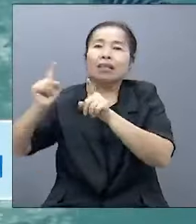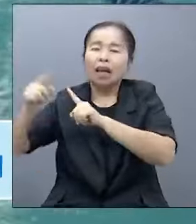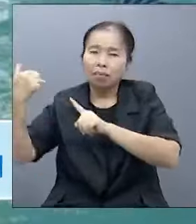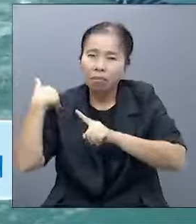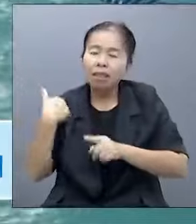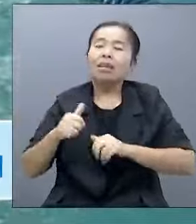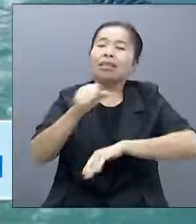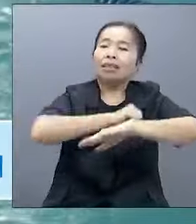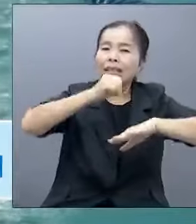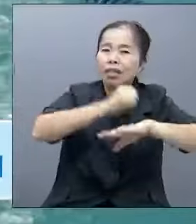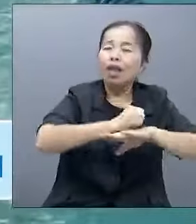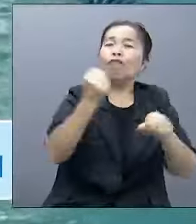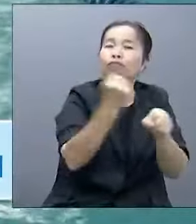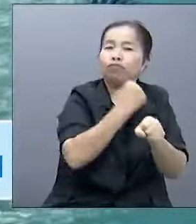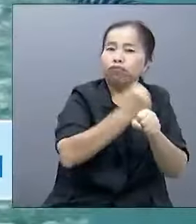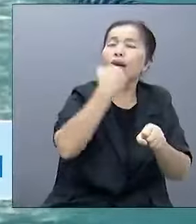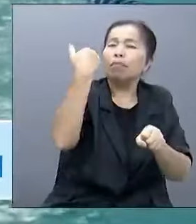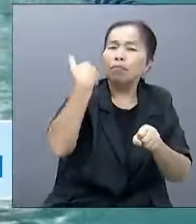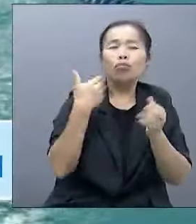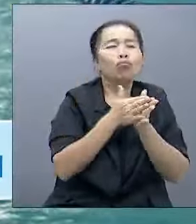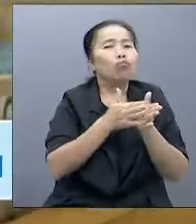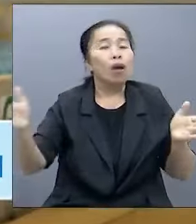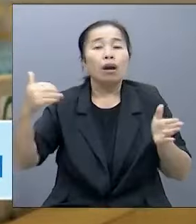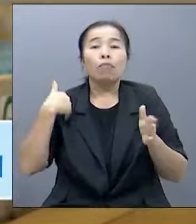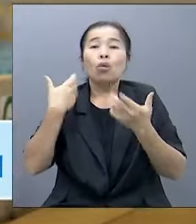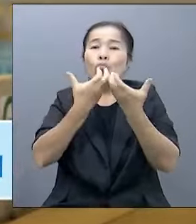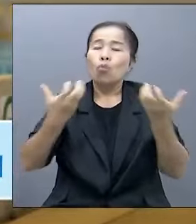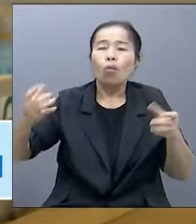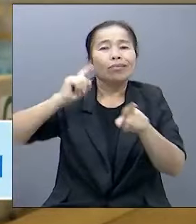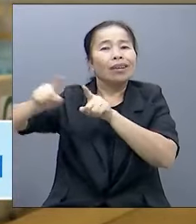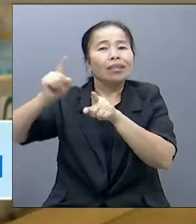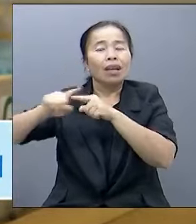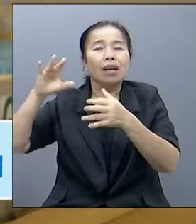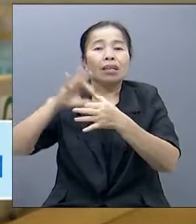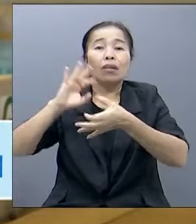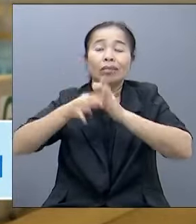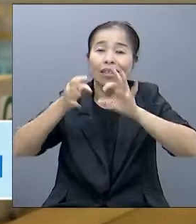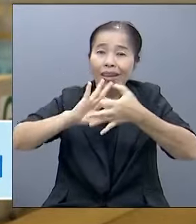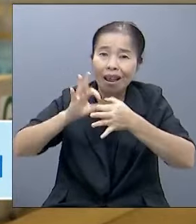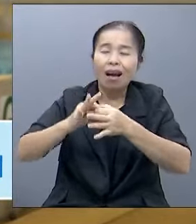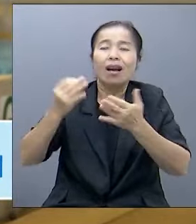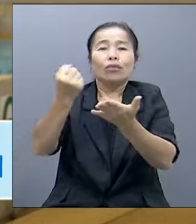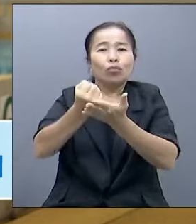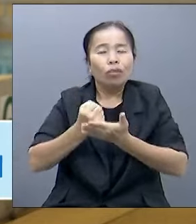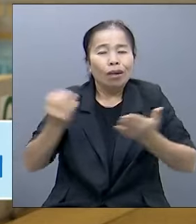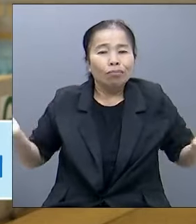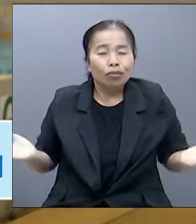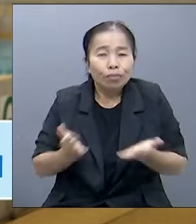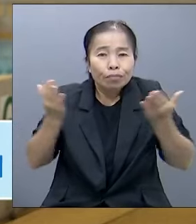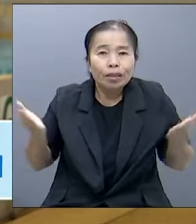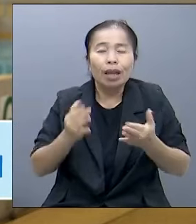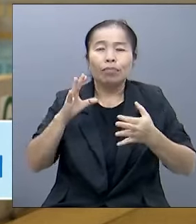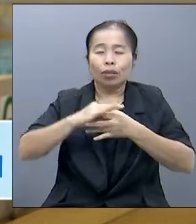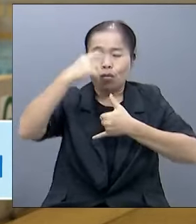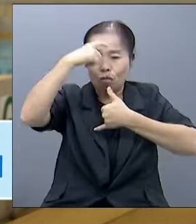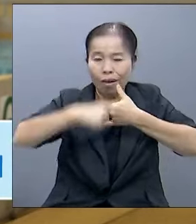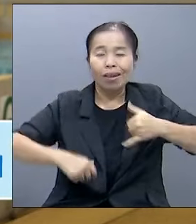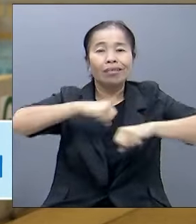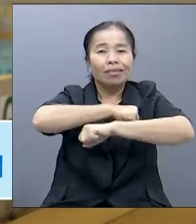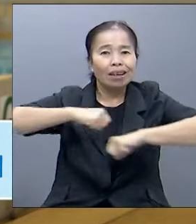มาตลอดครับเราได้รับอุปกรณ์ในเรื่องของการเสริมสร้างกล้ามเนื้อเสริมสร้างระบบทางเดินหาย